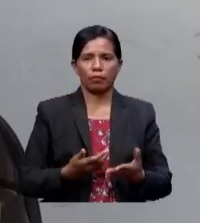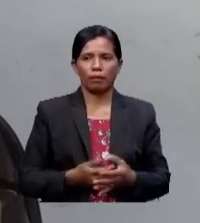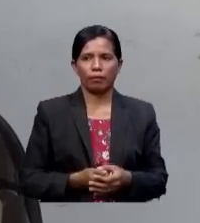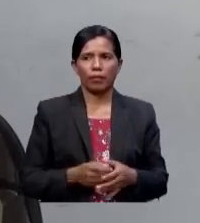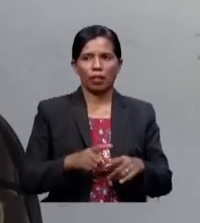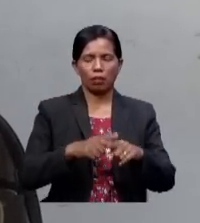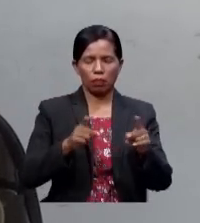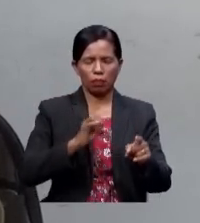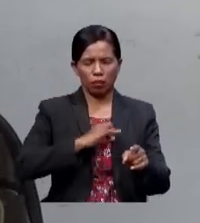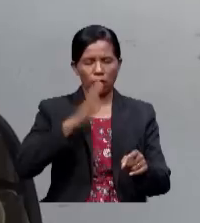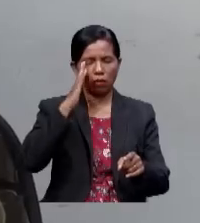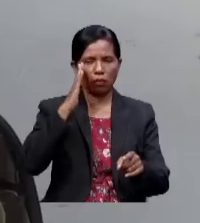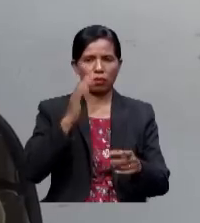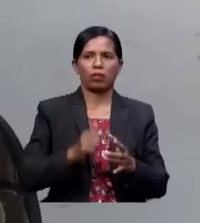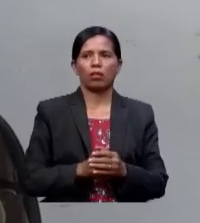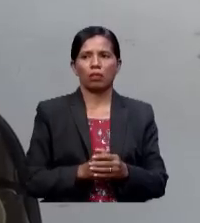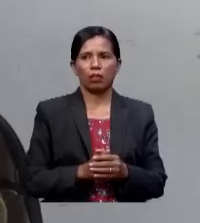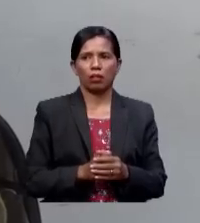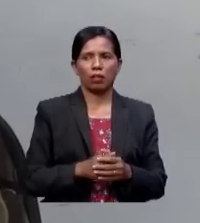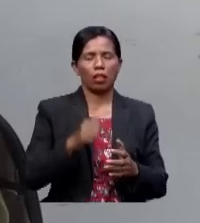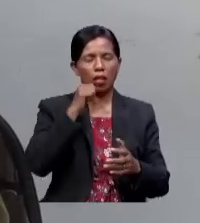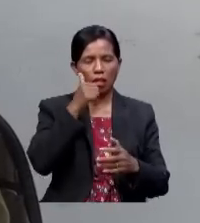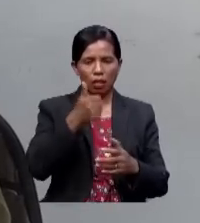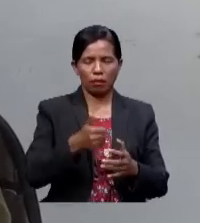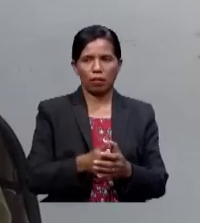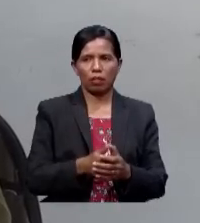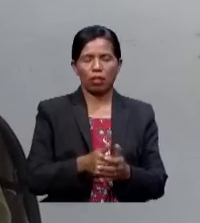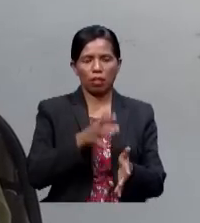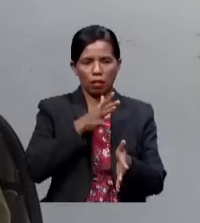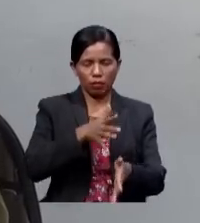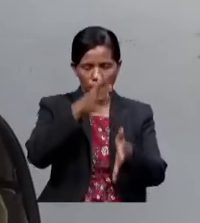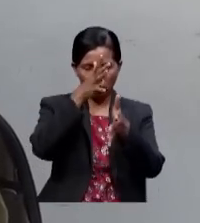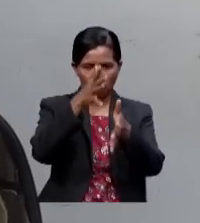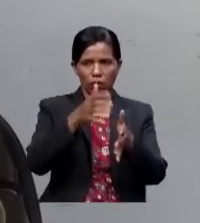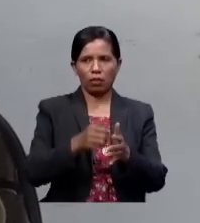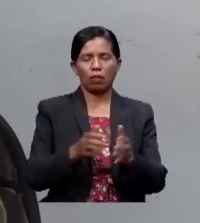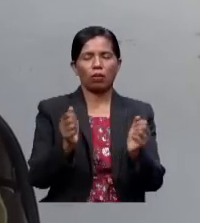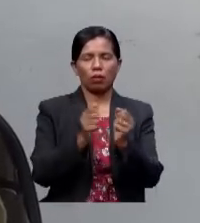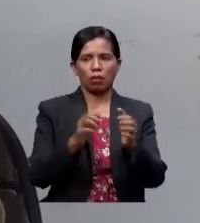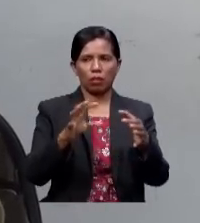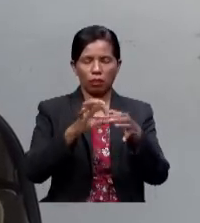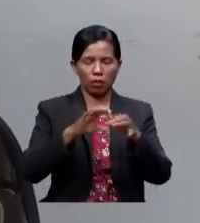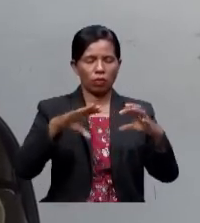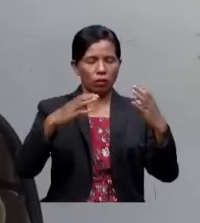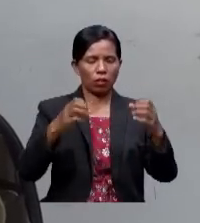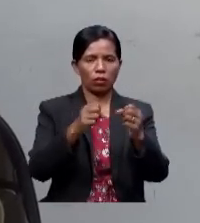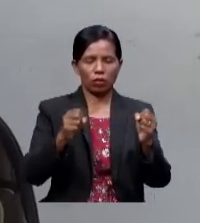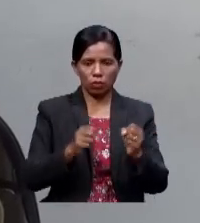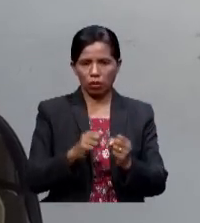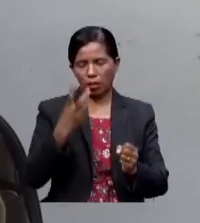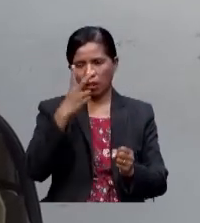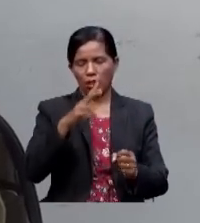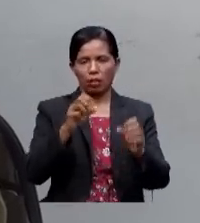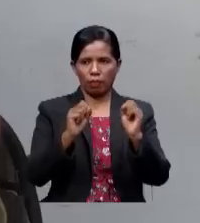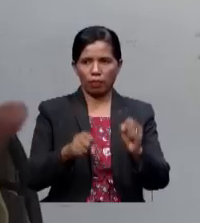hanya bawain, lah semua bawain lah. Abang keran, aku hanya membro konsen suksesan bahre para bela